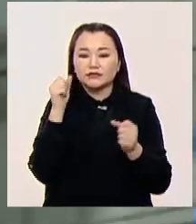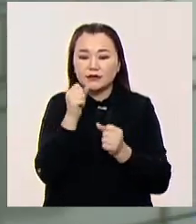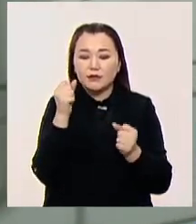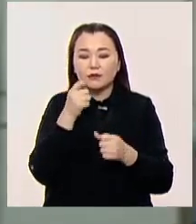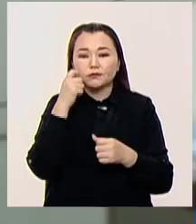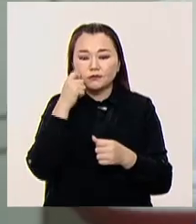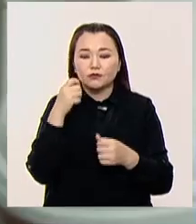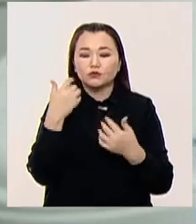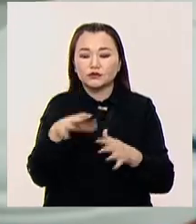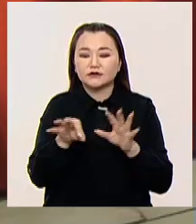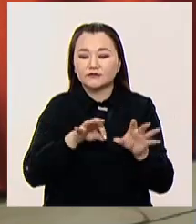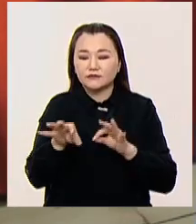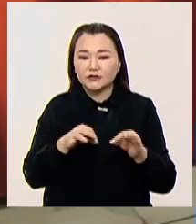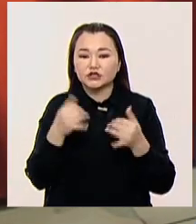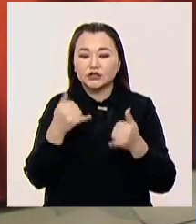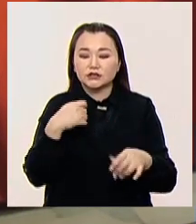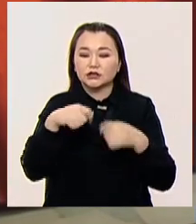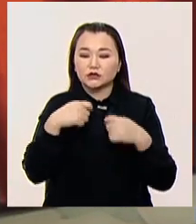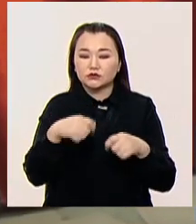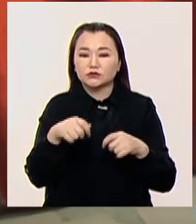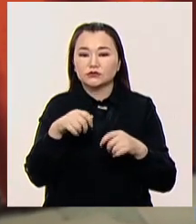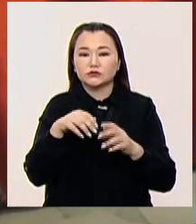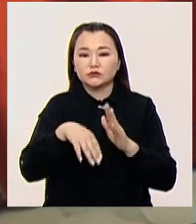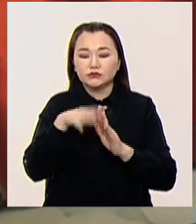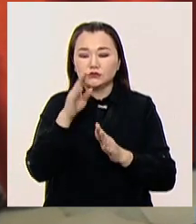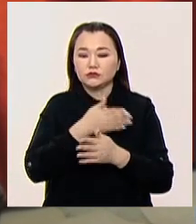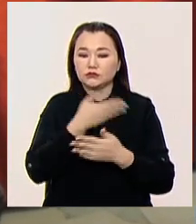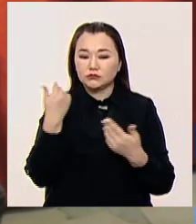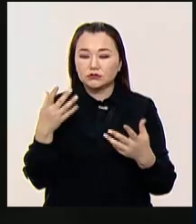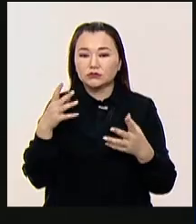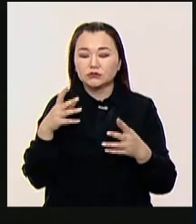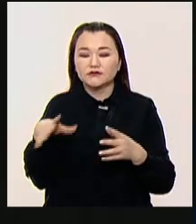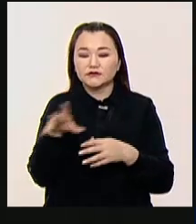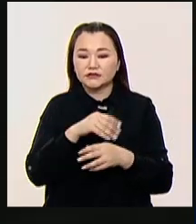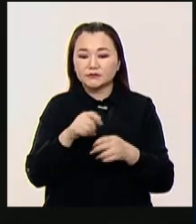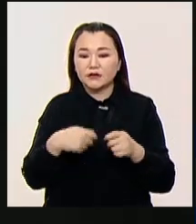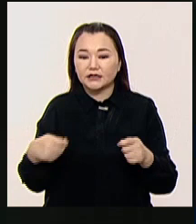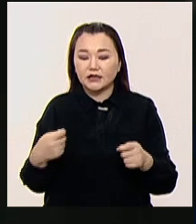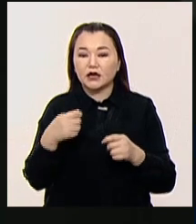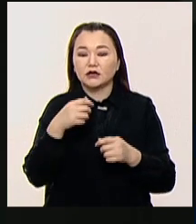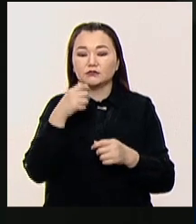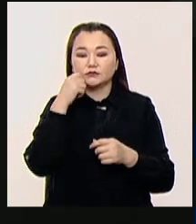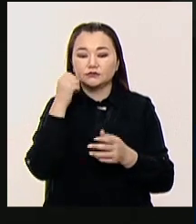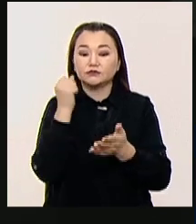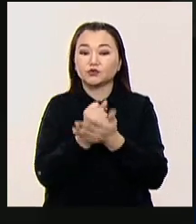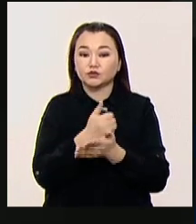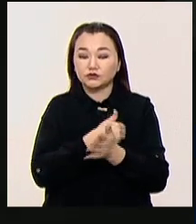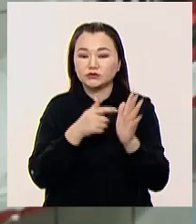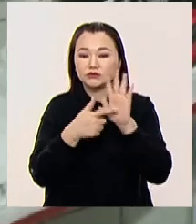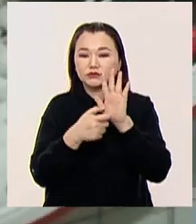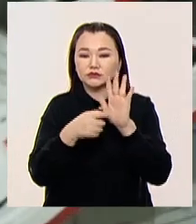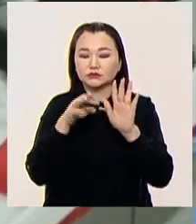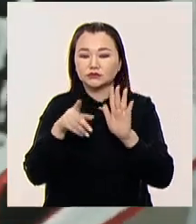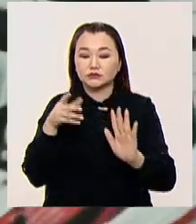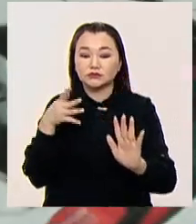киімдерін сайлап қойғандықтан қазір сауданың да дені саябырсып қалған. Әрі 10 аяқ киімді таңбалауға 700 теңге кетеді